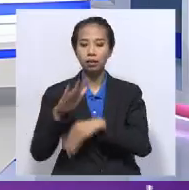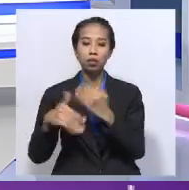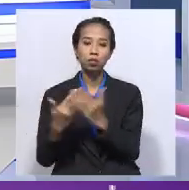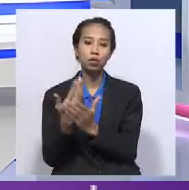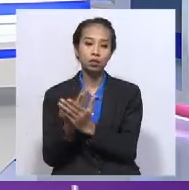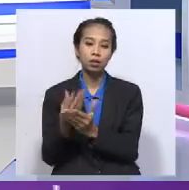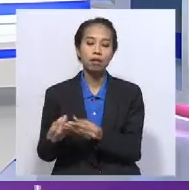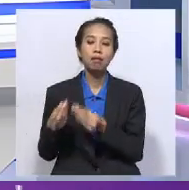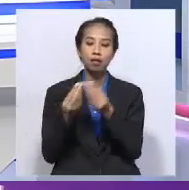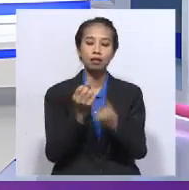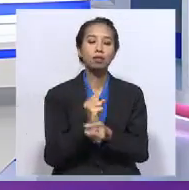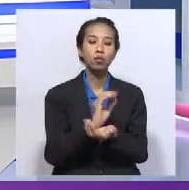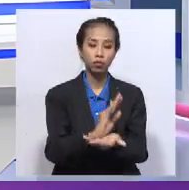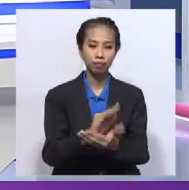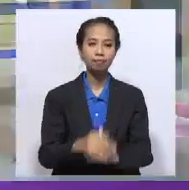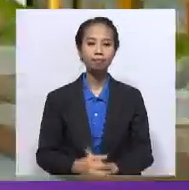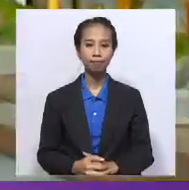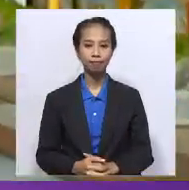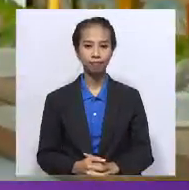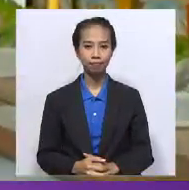ลไปติดตามเลยนะครับ